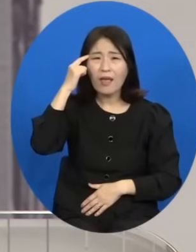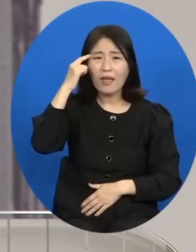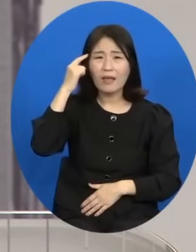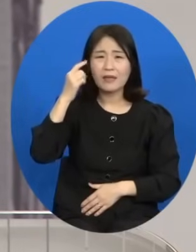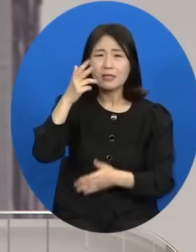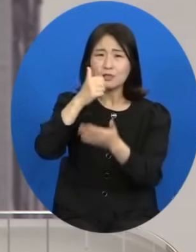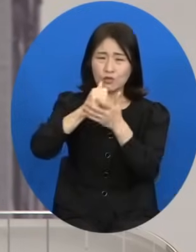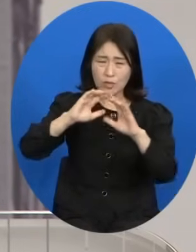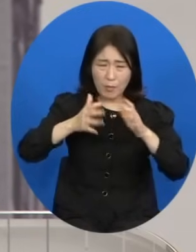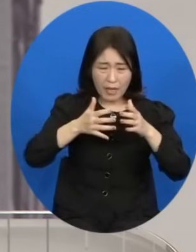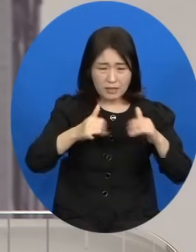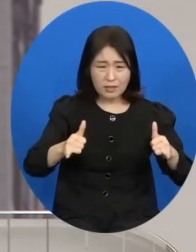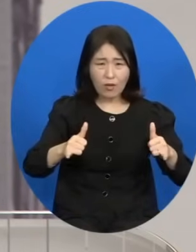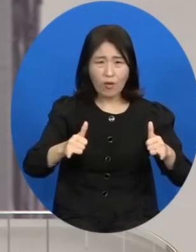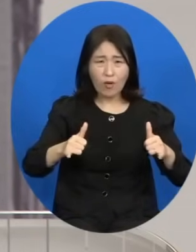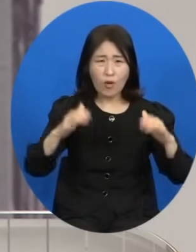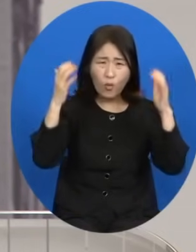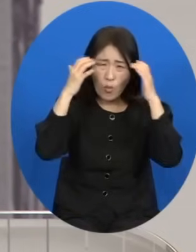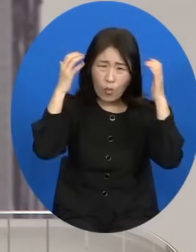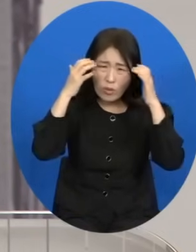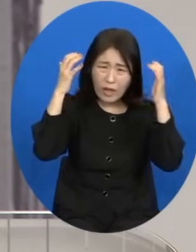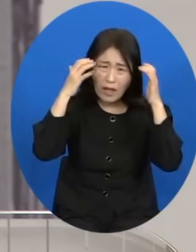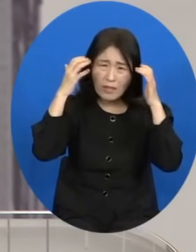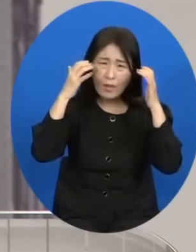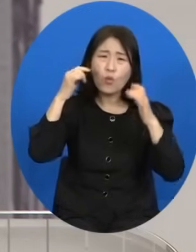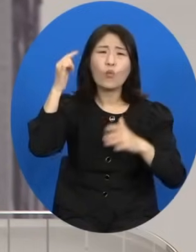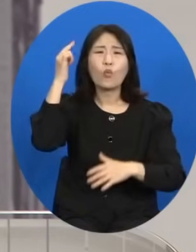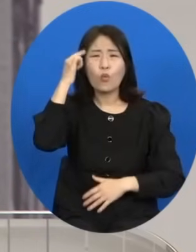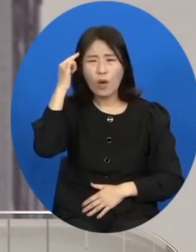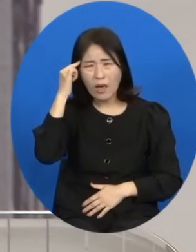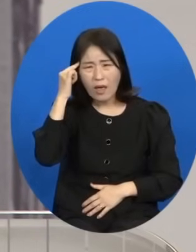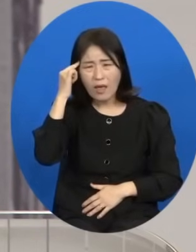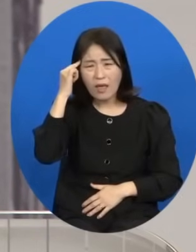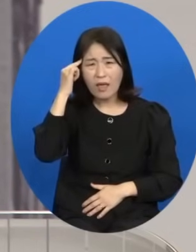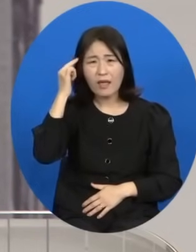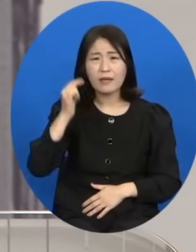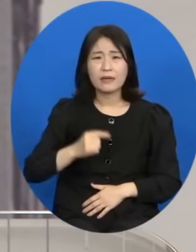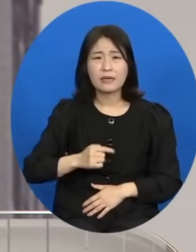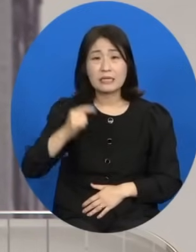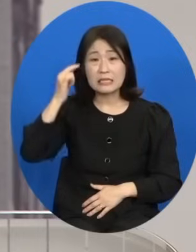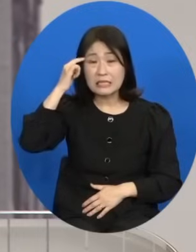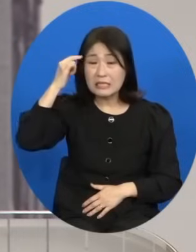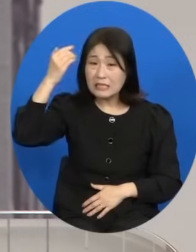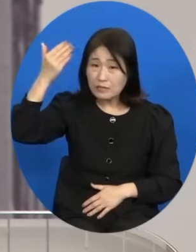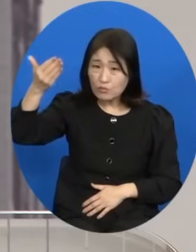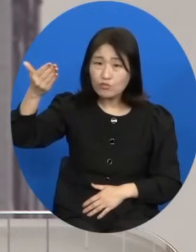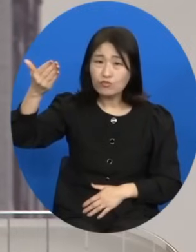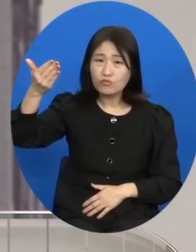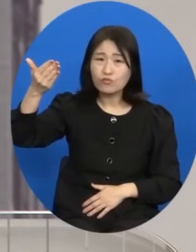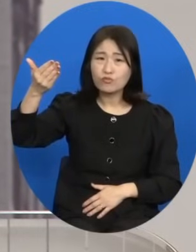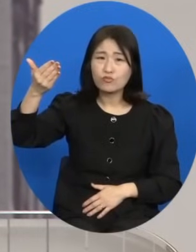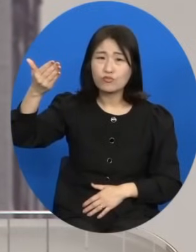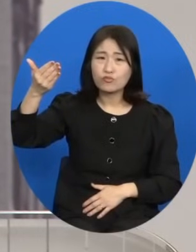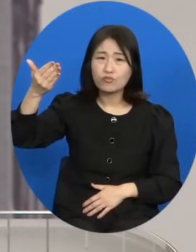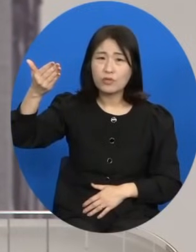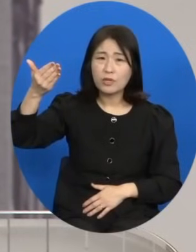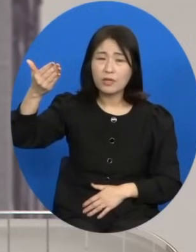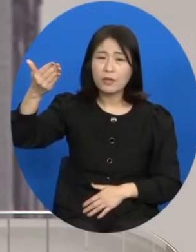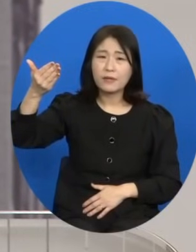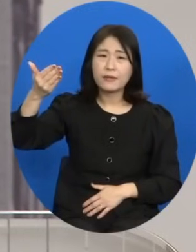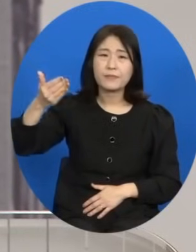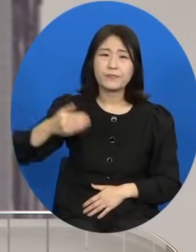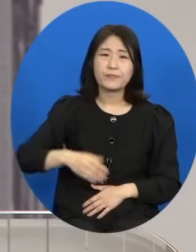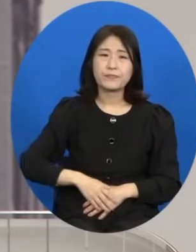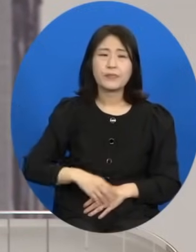절망해야 합니까 왜 주의 백성이 절망하고 넘어져야 합니까 나는 질문들을 하게 될 것이다라는